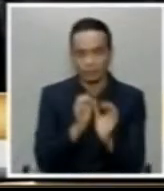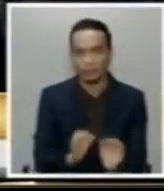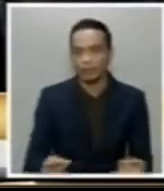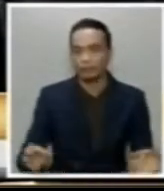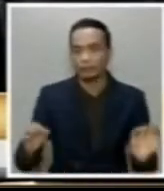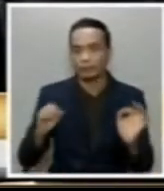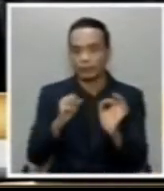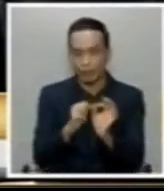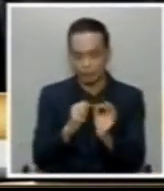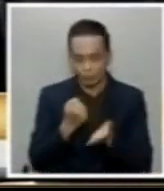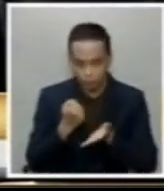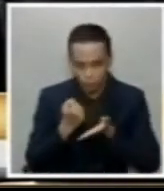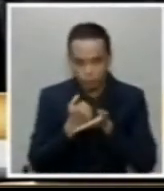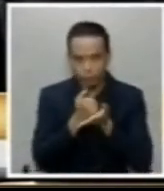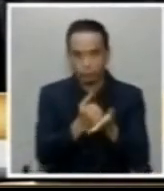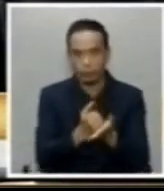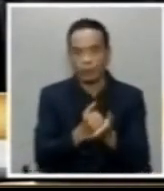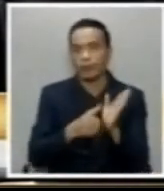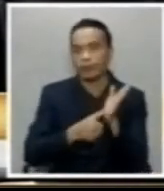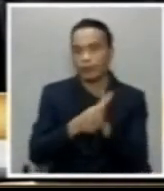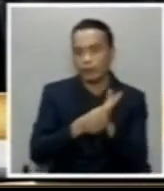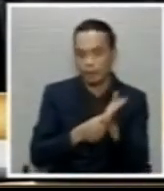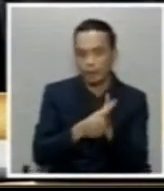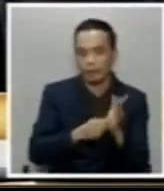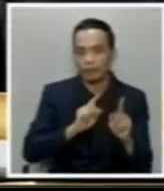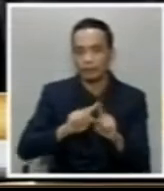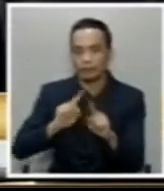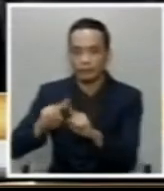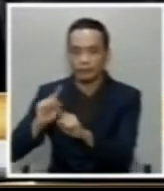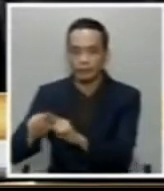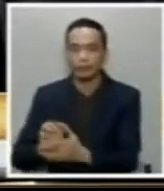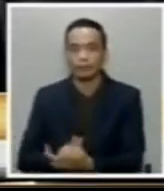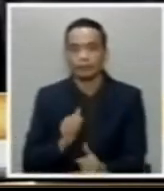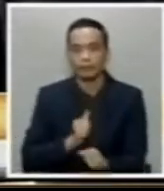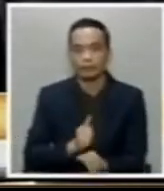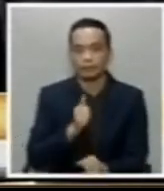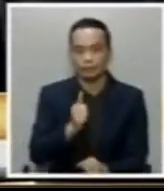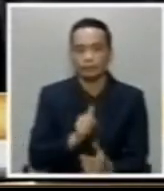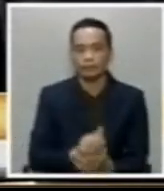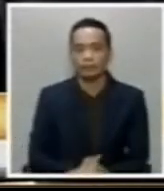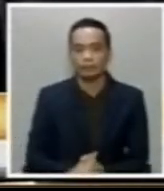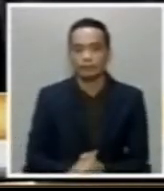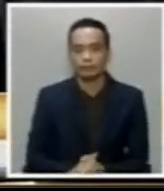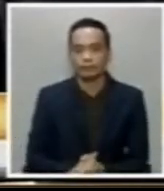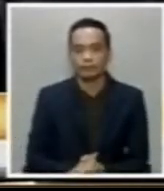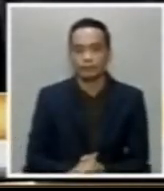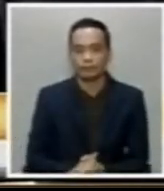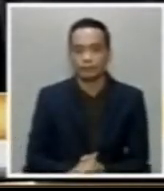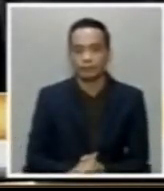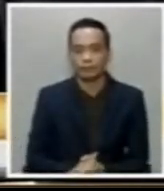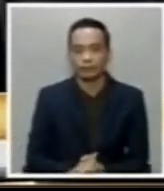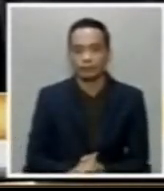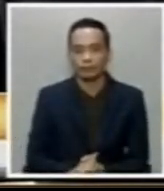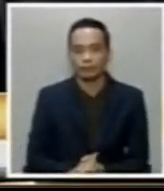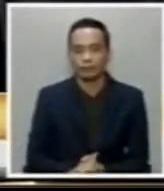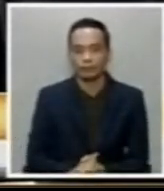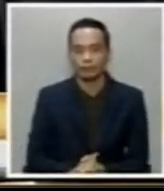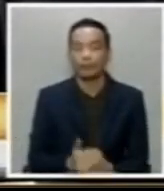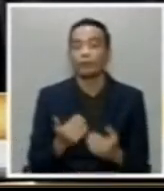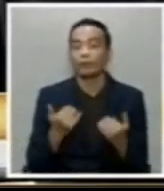การแก้วิกฤตที่อาจจะเกิดขึ้นในอนาคตได้ต่อไปครับครับท่านประธานครับผมก็ขออนุญาต